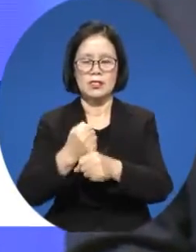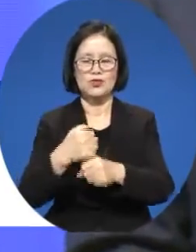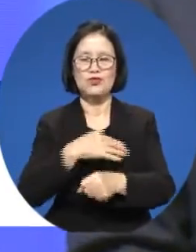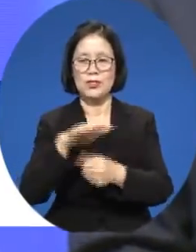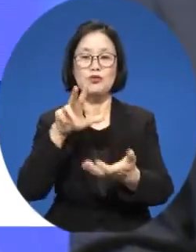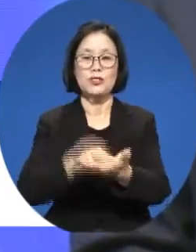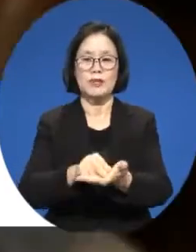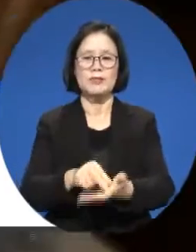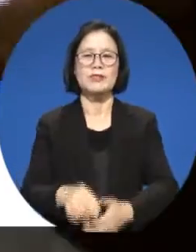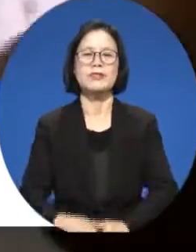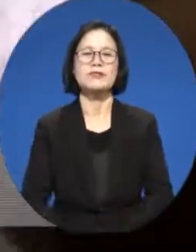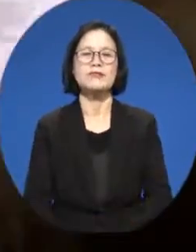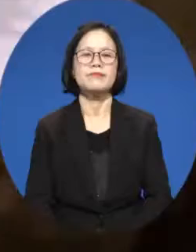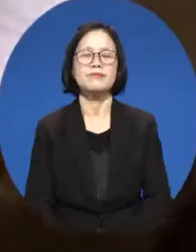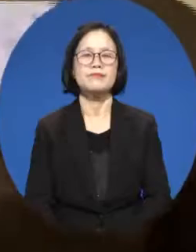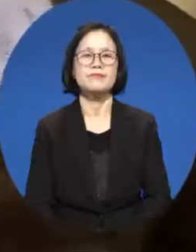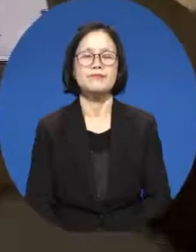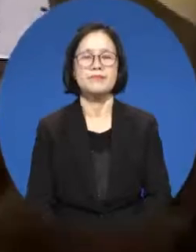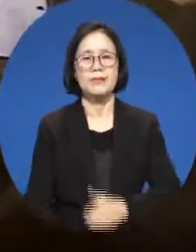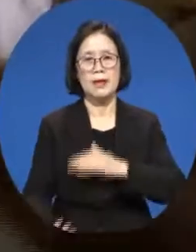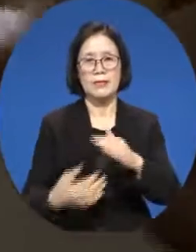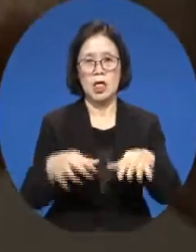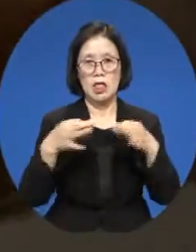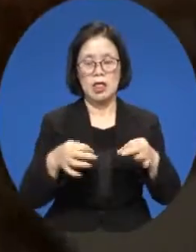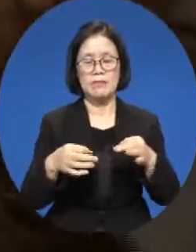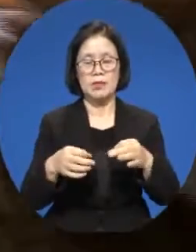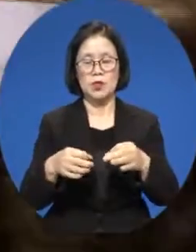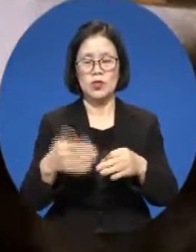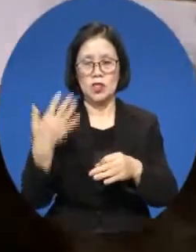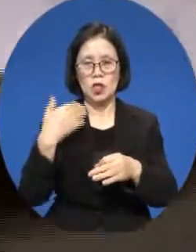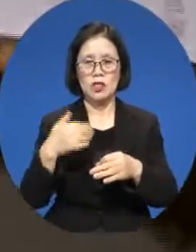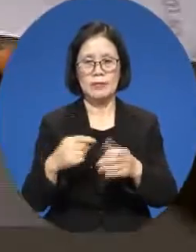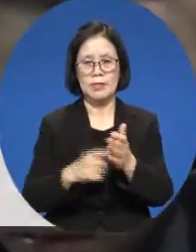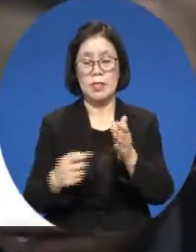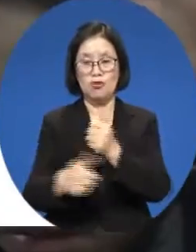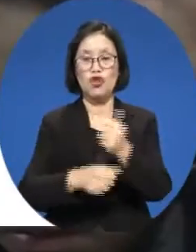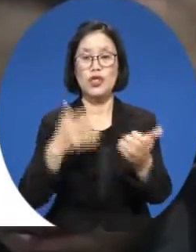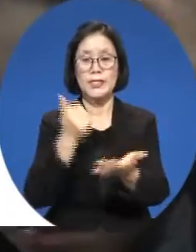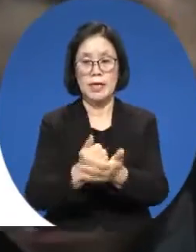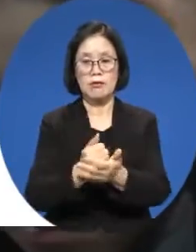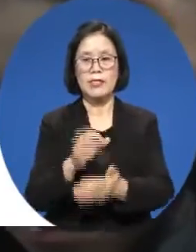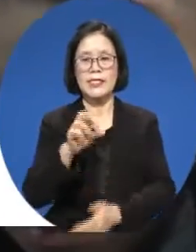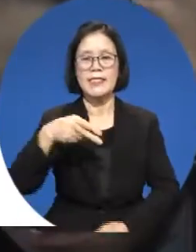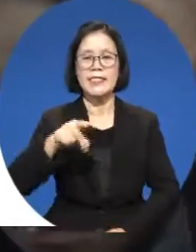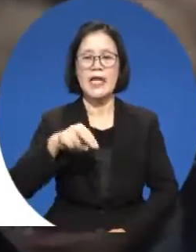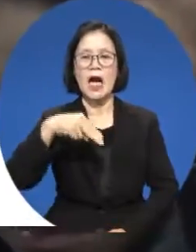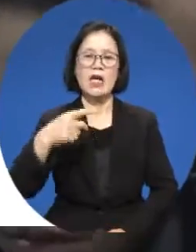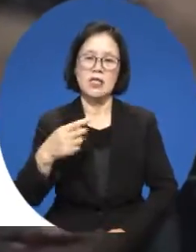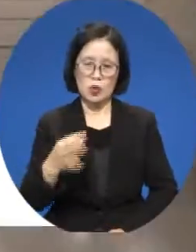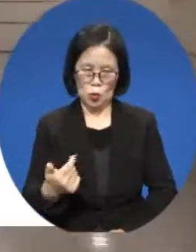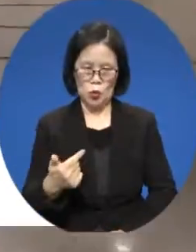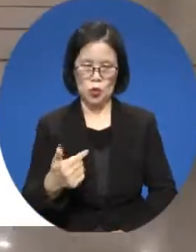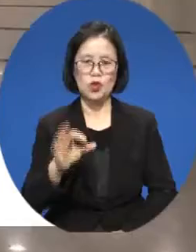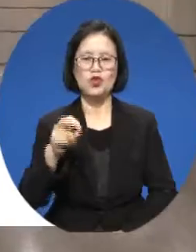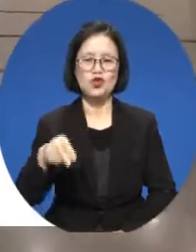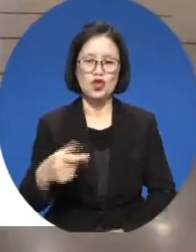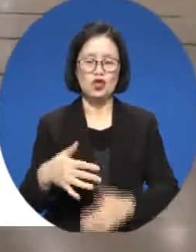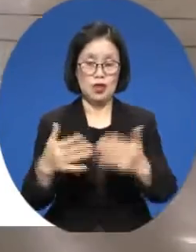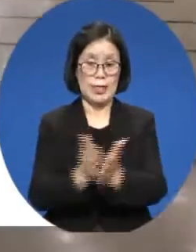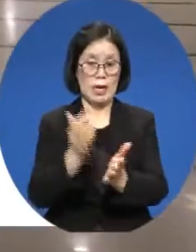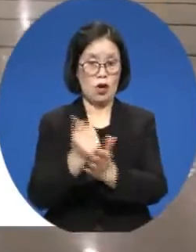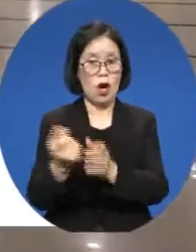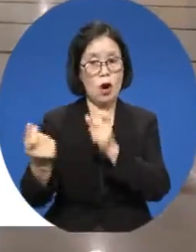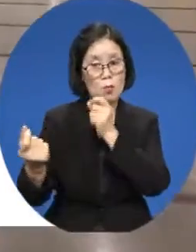것이 우리의 과제다. 앞서 김종인 전 국민의힘 비대위원장과 이상돈 교수, 윤여준 전 장관 등